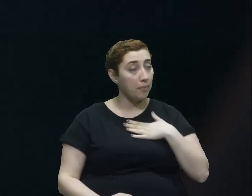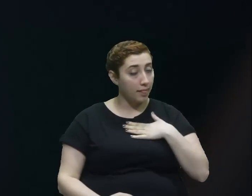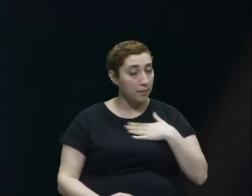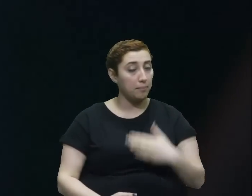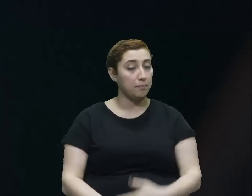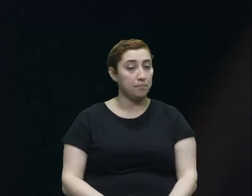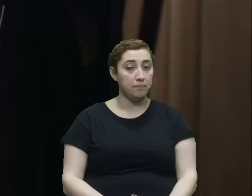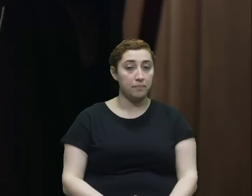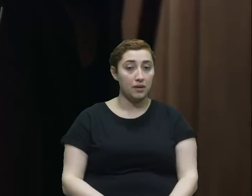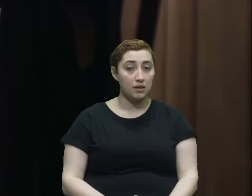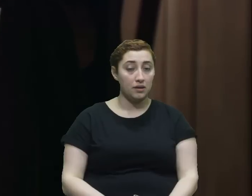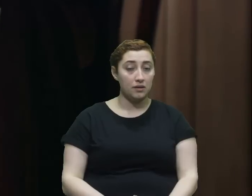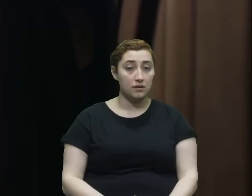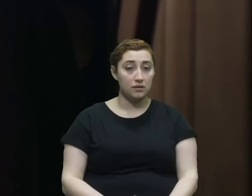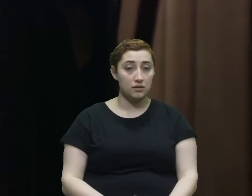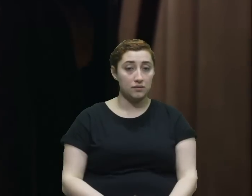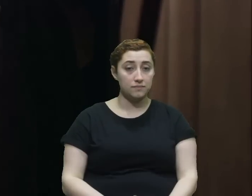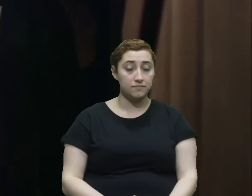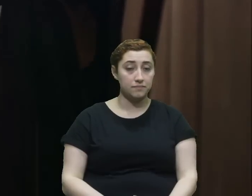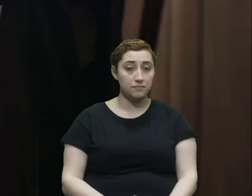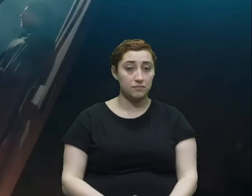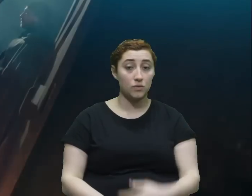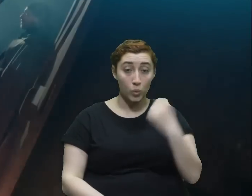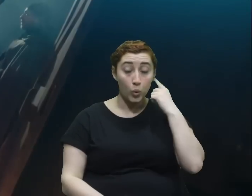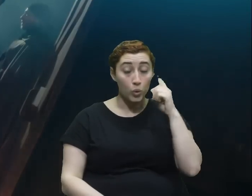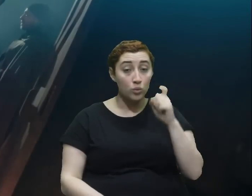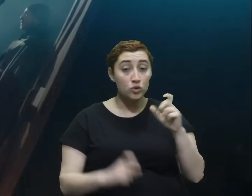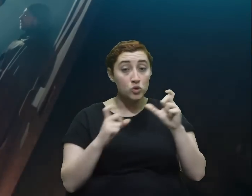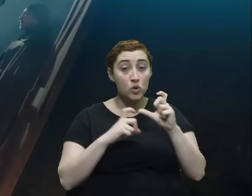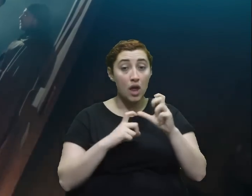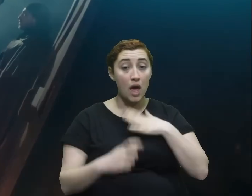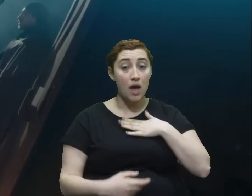Eminim. Yağmur çiseliyor. Duydun mu Süreyya'm?